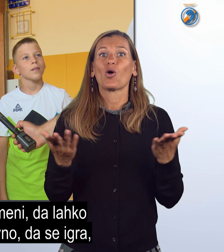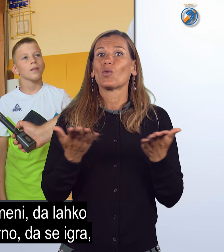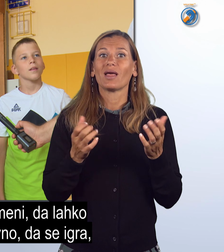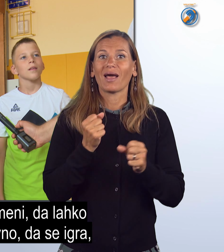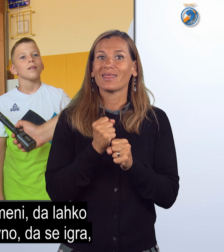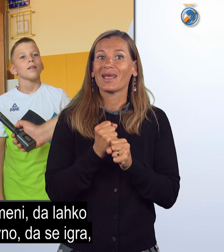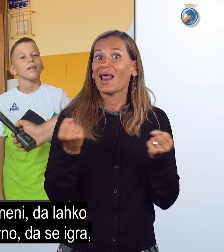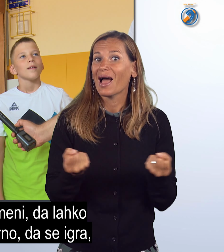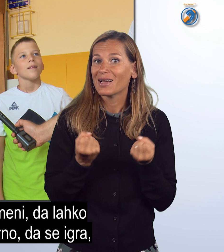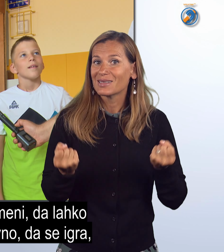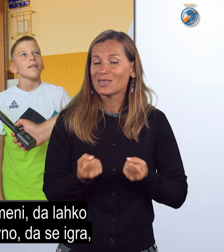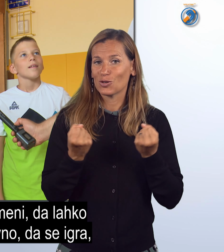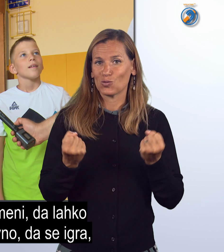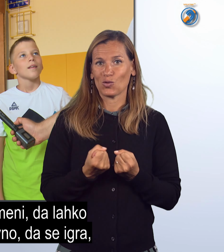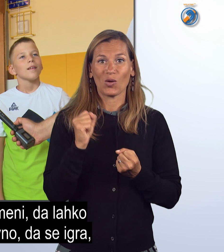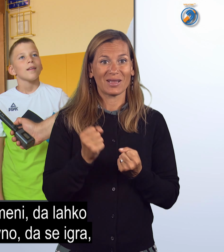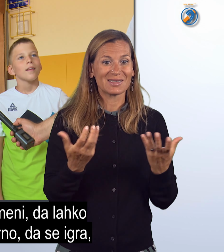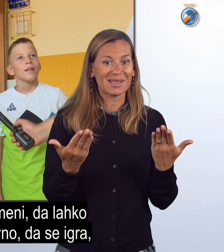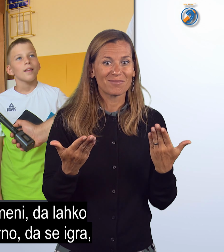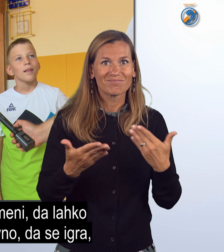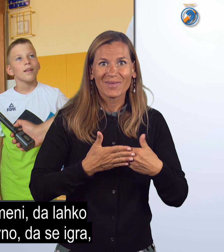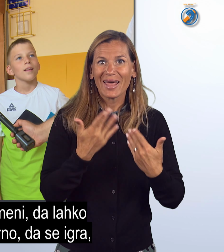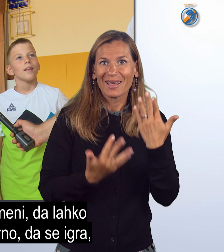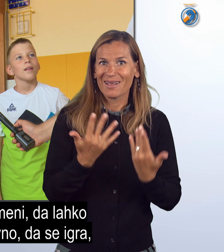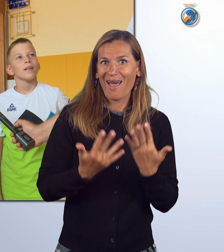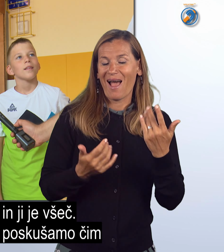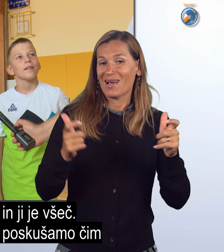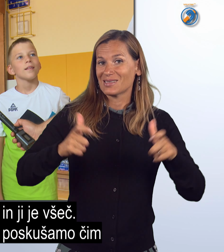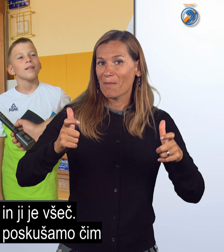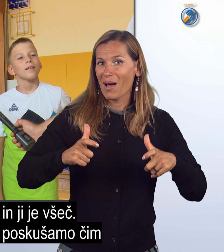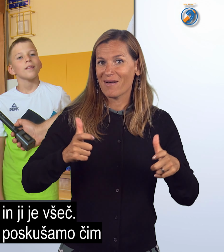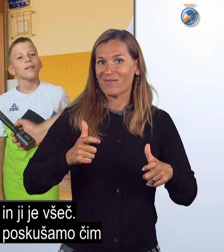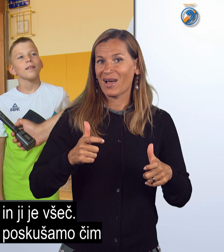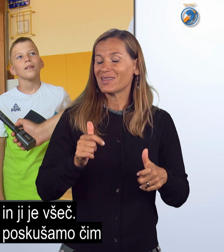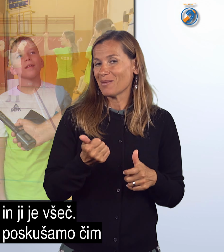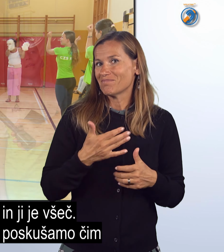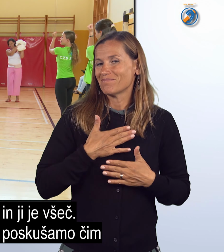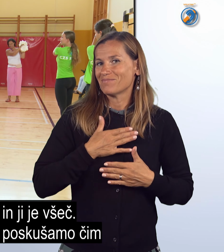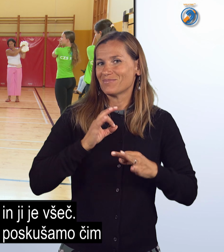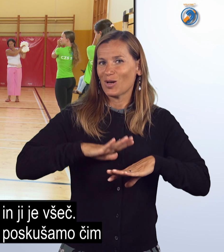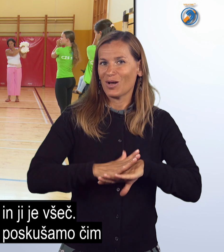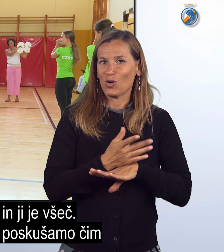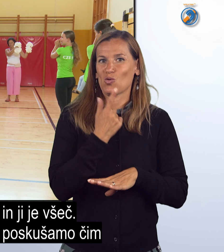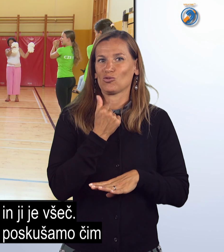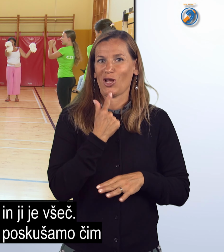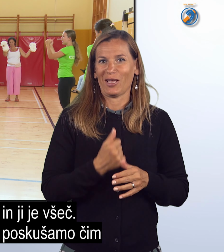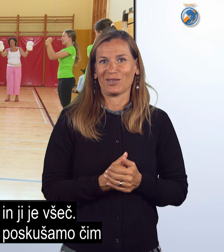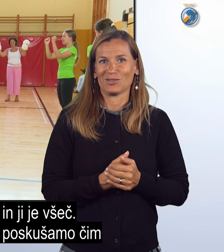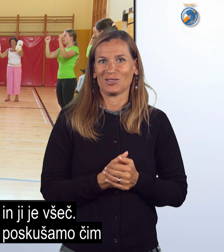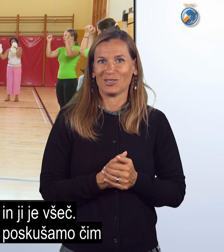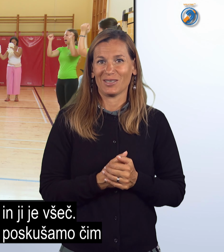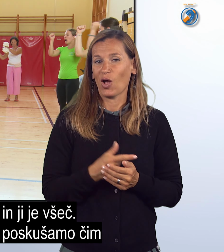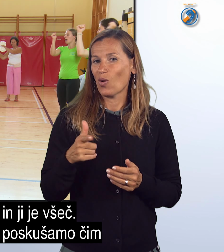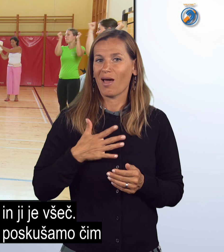pač lahko nekaj dela aktivno, da se gra, da se zabava in da je pač to všeča.